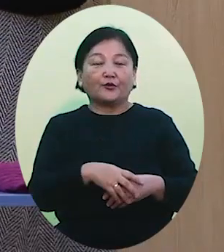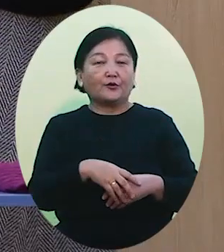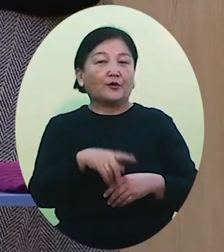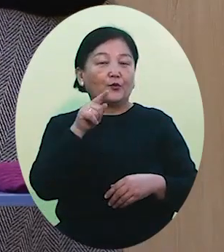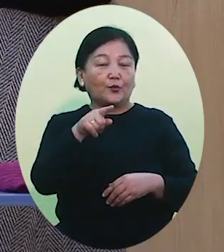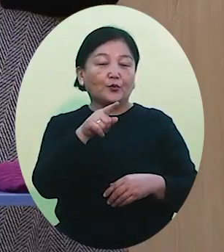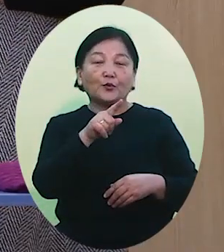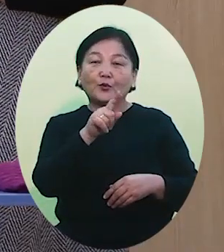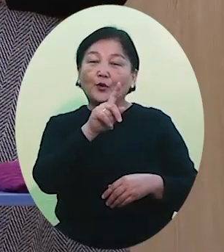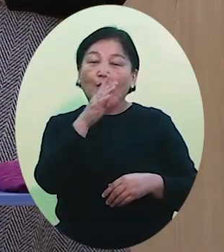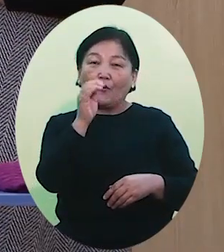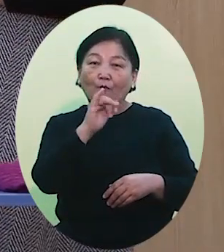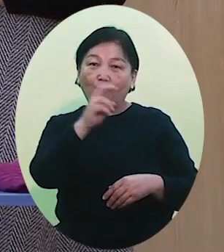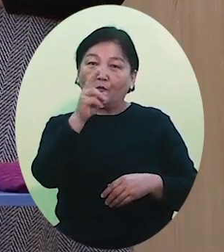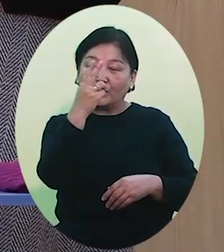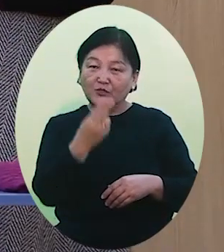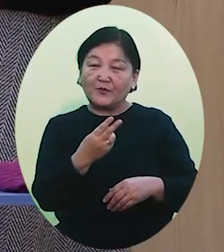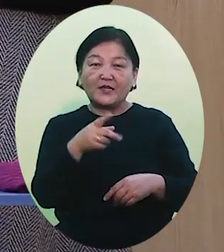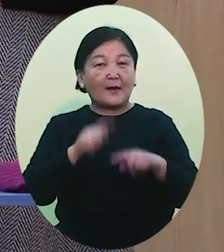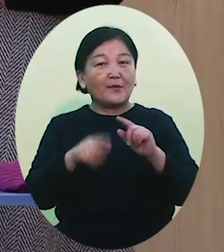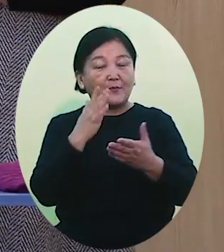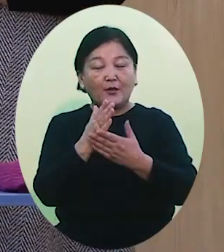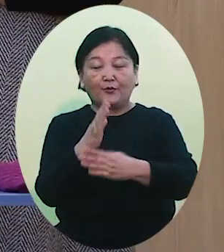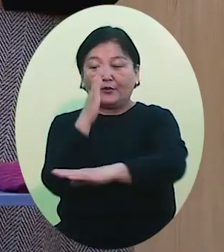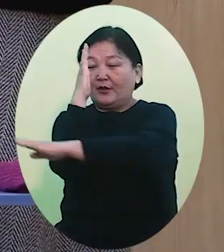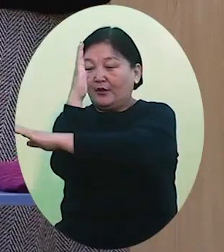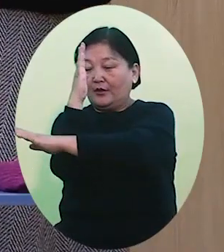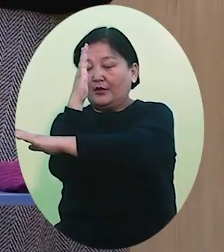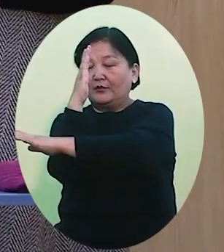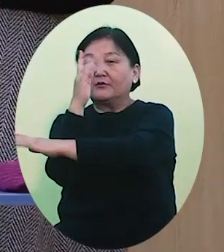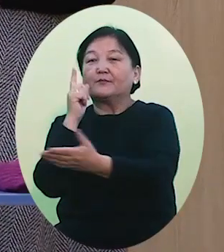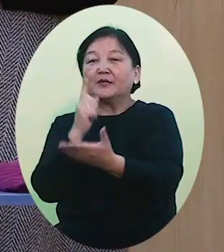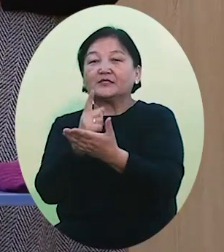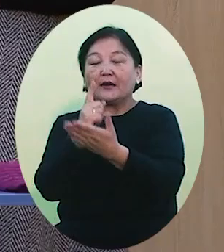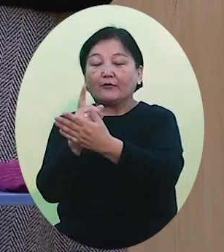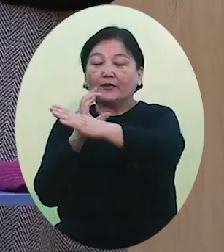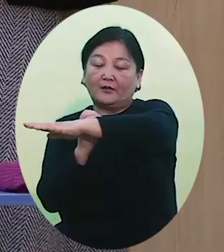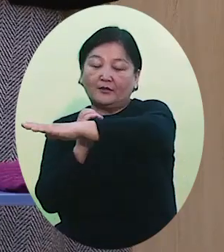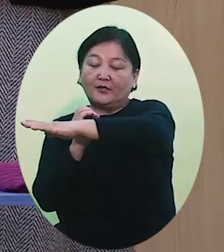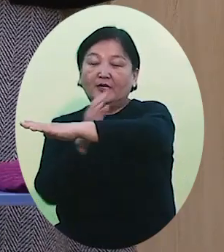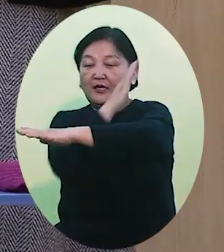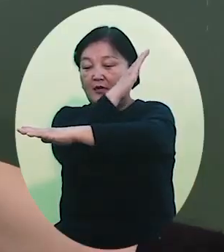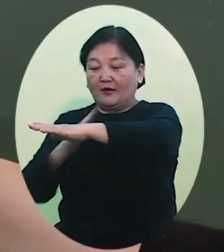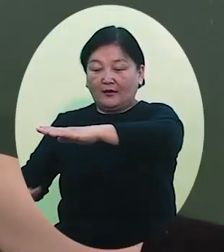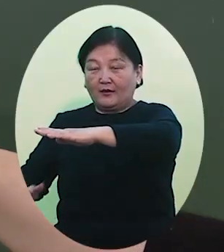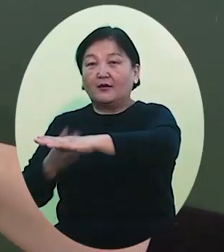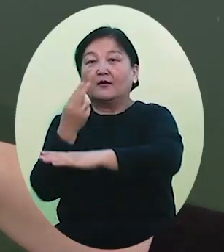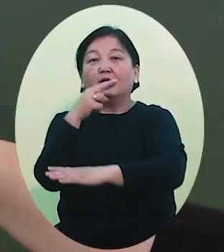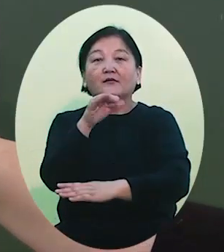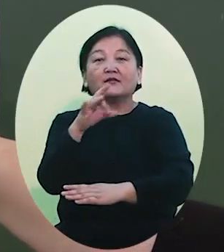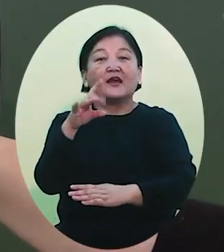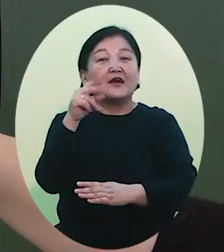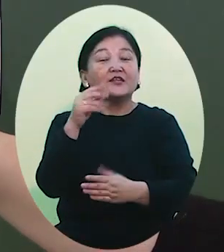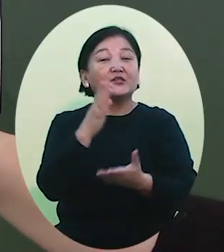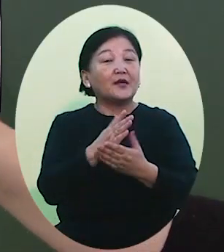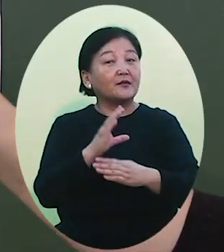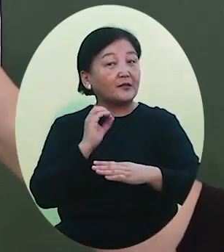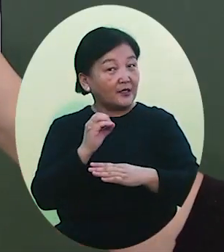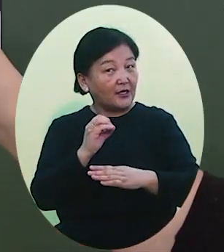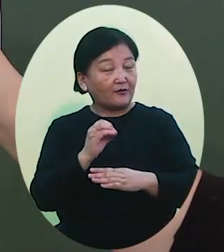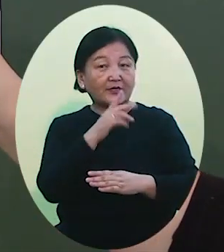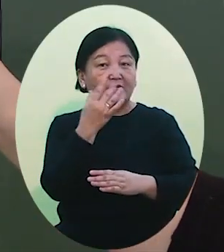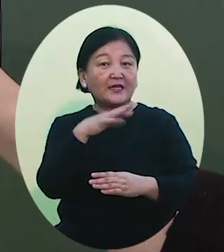k нь тгээс бага үед 2 4-р мөчөд байгуулагдаж байна гэдгийг бид нар харж чадлаа. За тэгвэл улаан нар зурсан